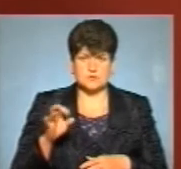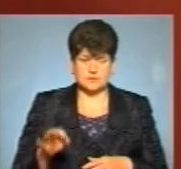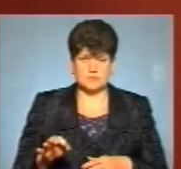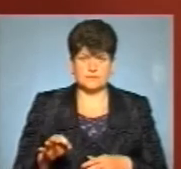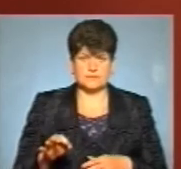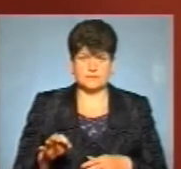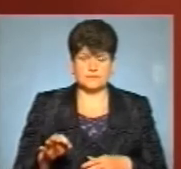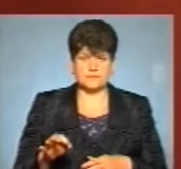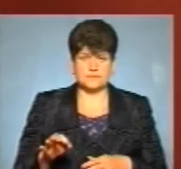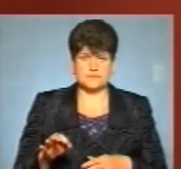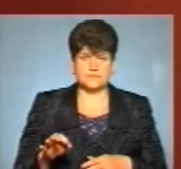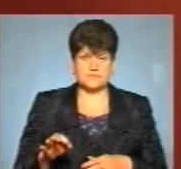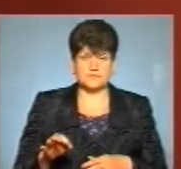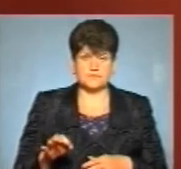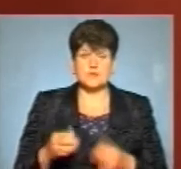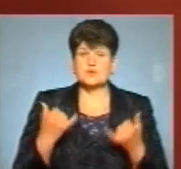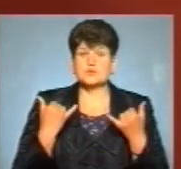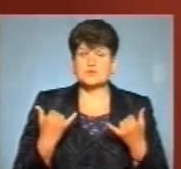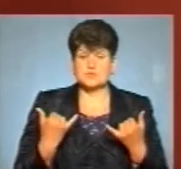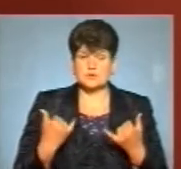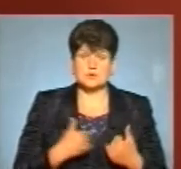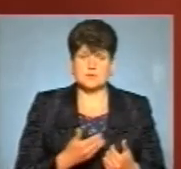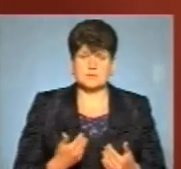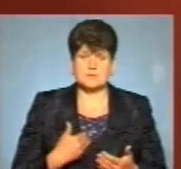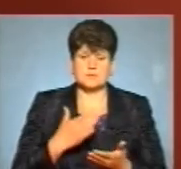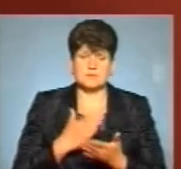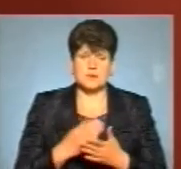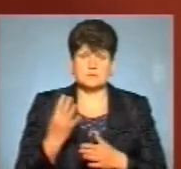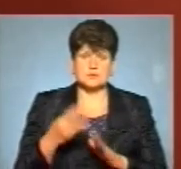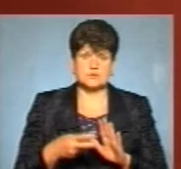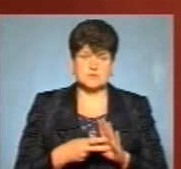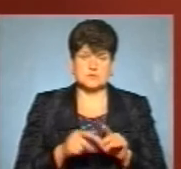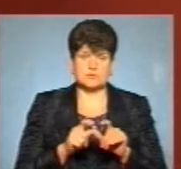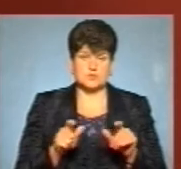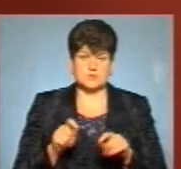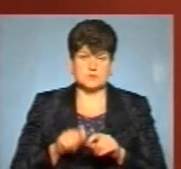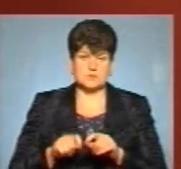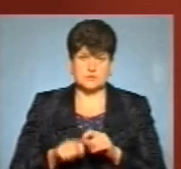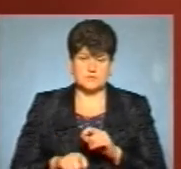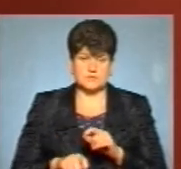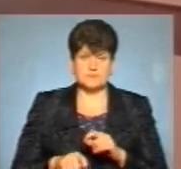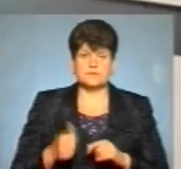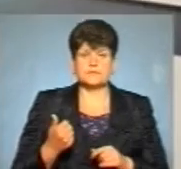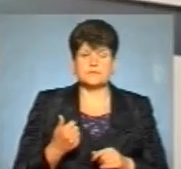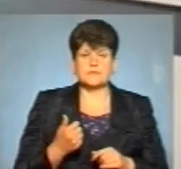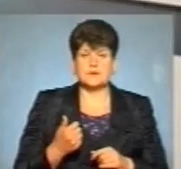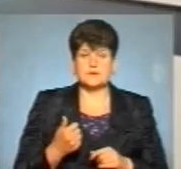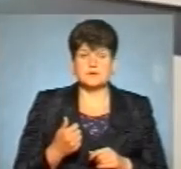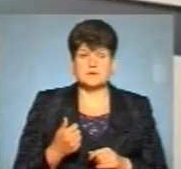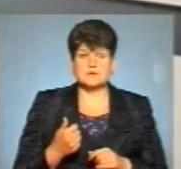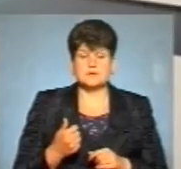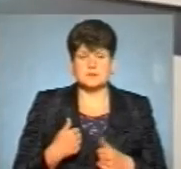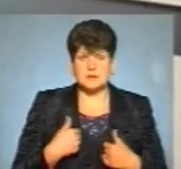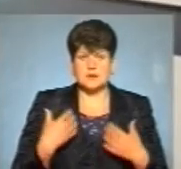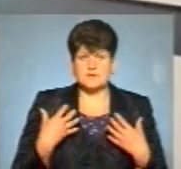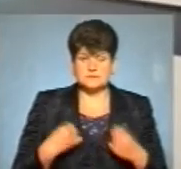основної сесії? Сьогодні ми маємо 47 пунктів тестування до основної сесії. Я